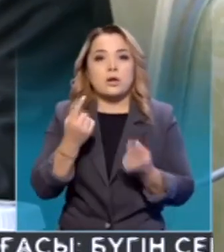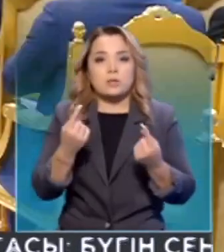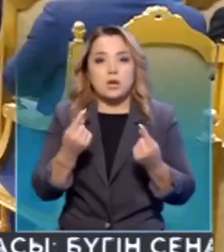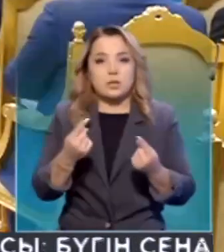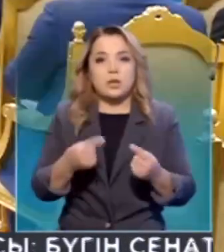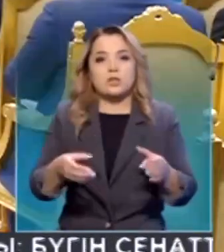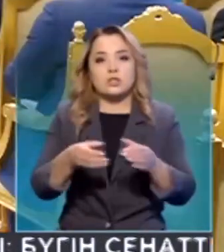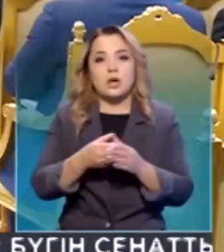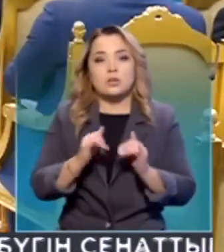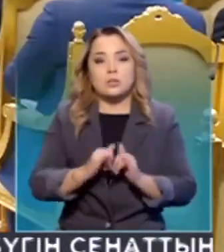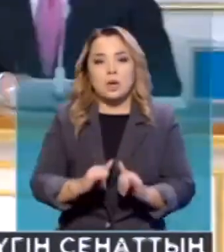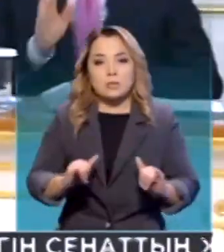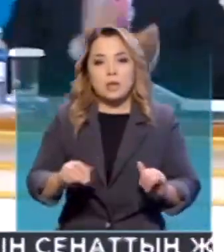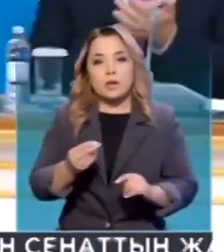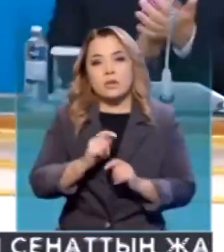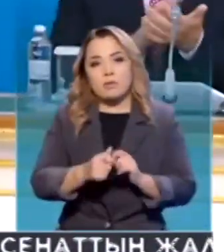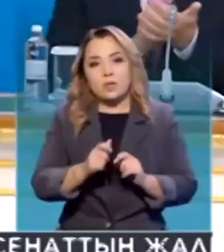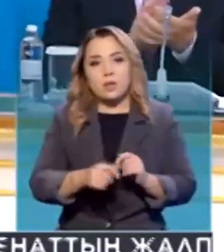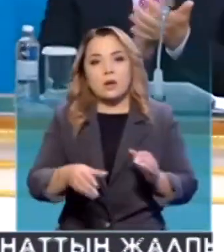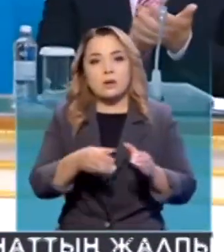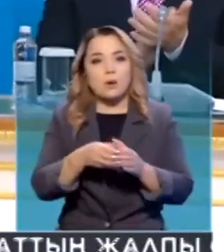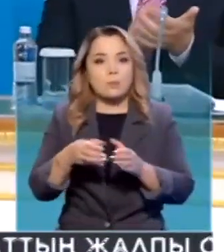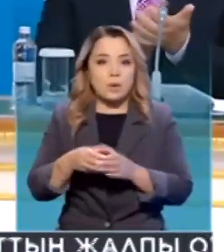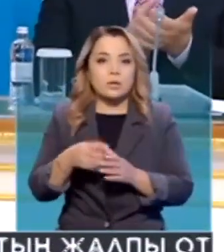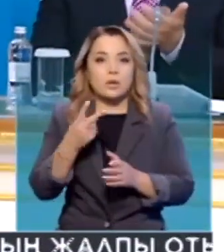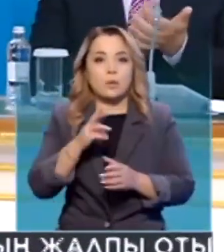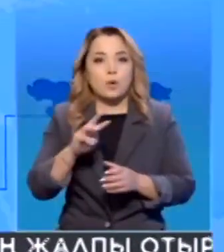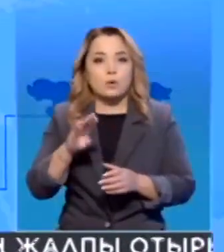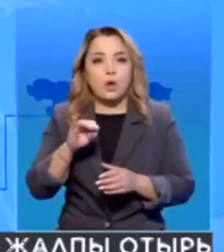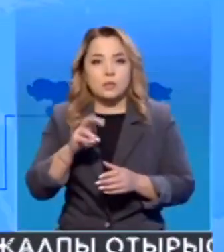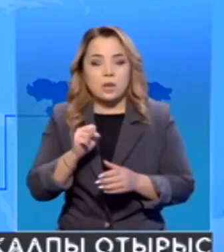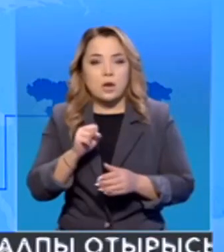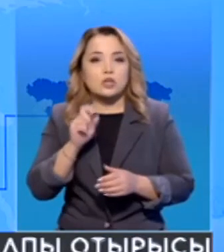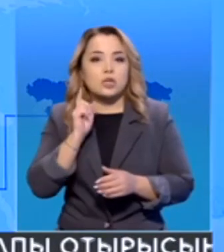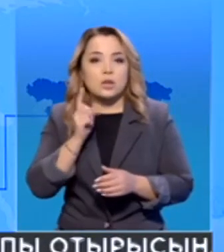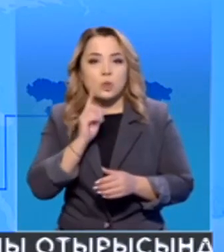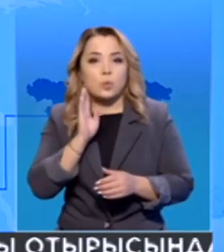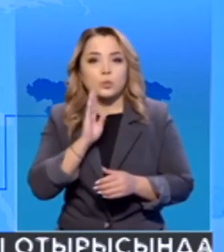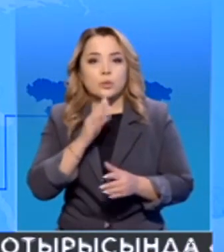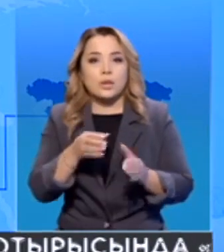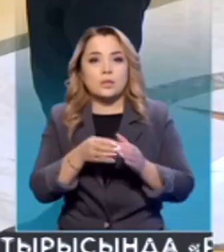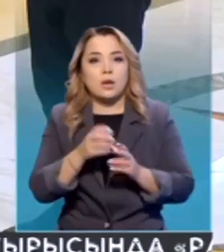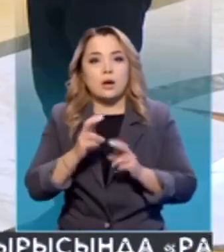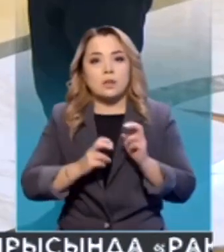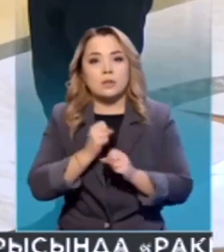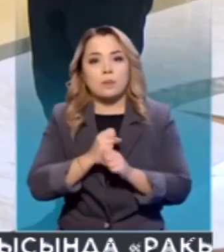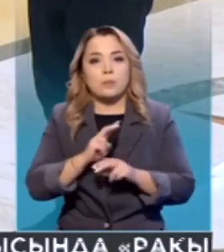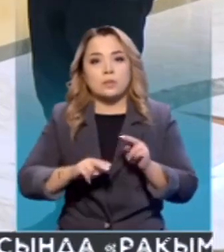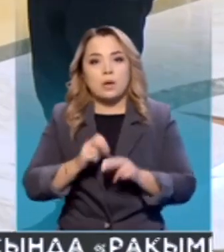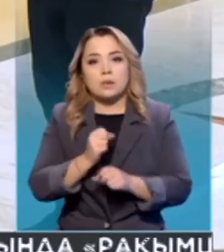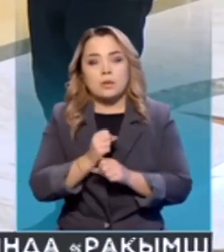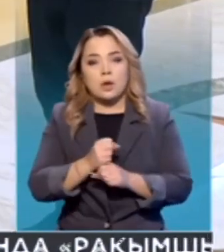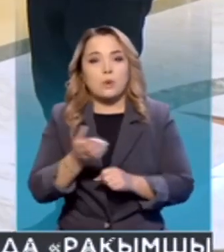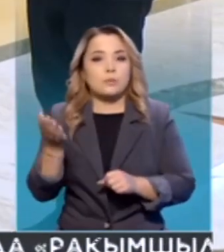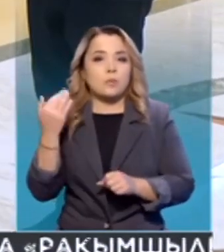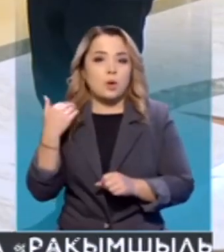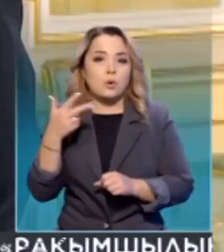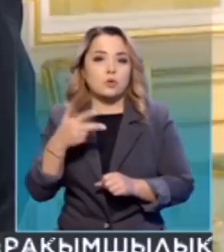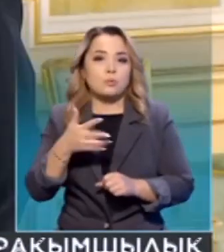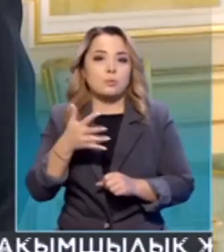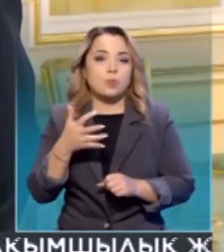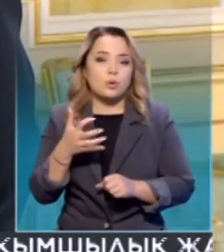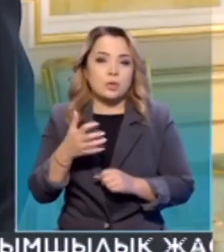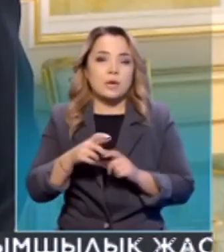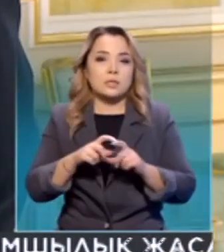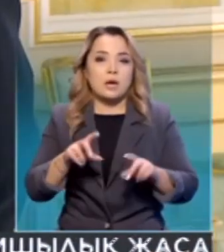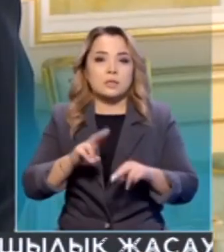сала. Инвестор компания Маңғыстау жерінде жылына 2 миллион тонна жасыл сутегі өндіре алатын кәсіпорын салмақ. Оның құрылысы кезінде